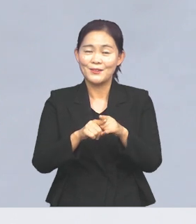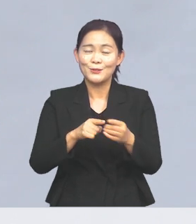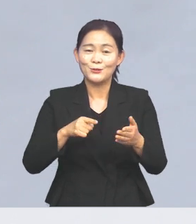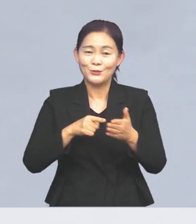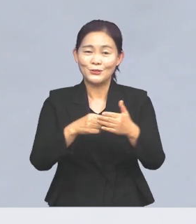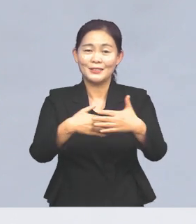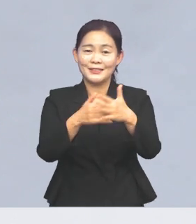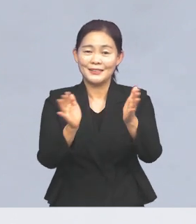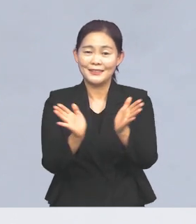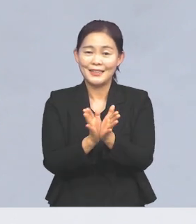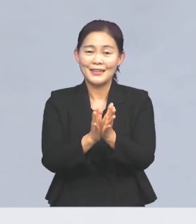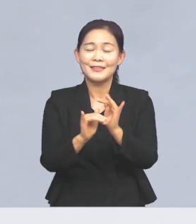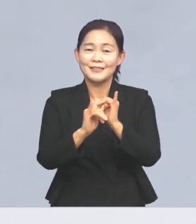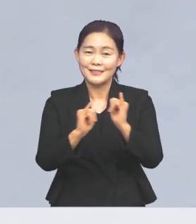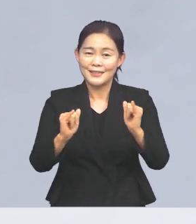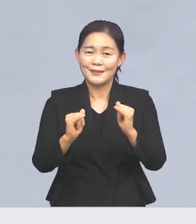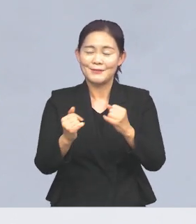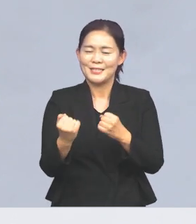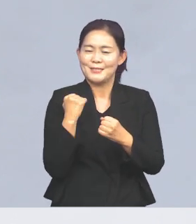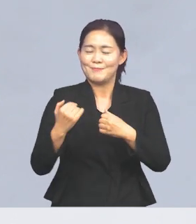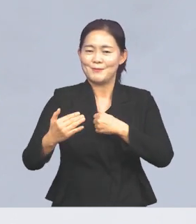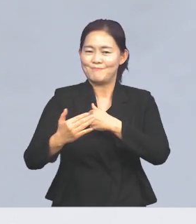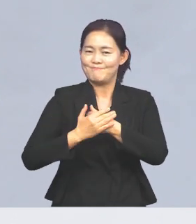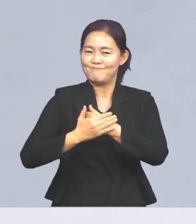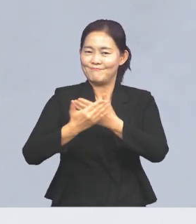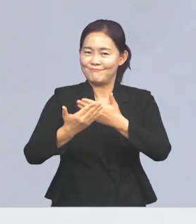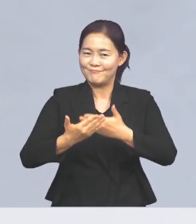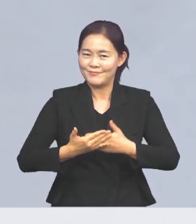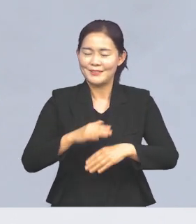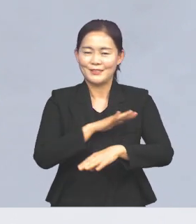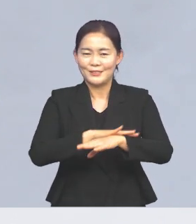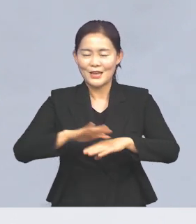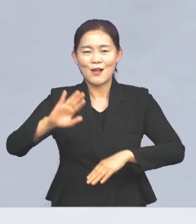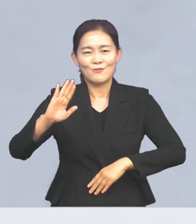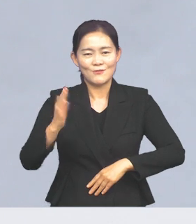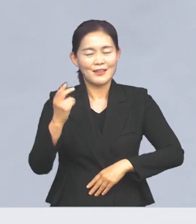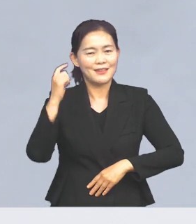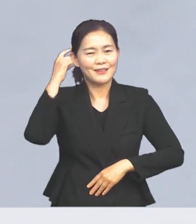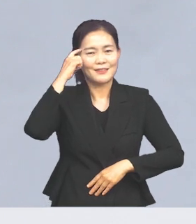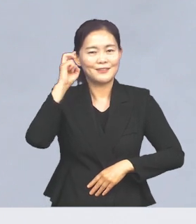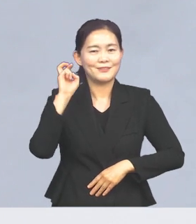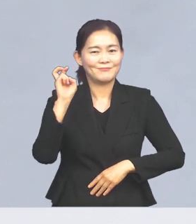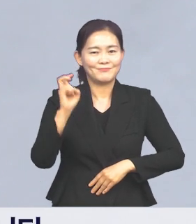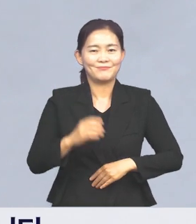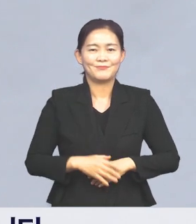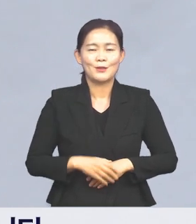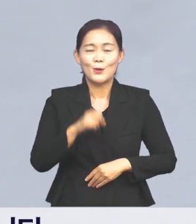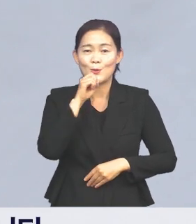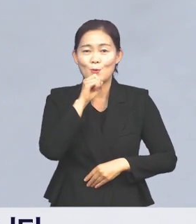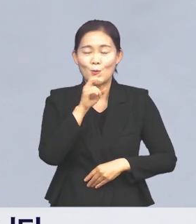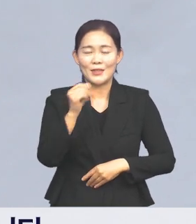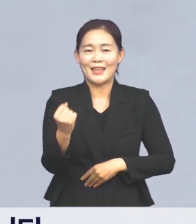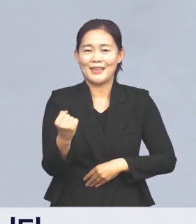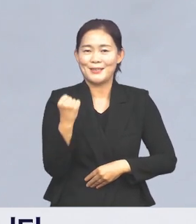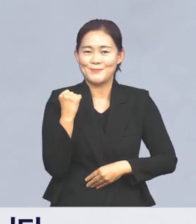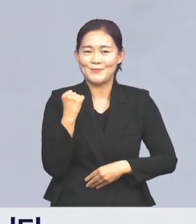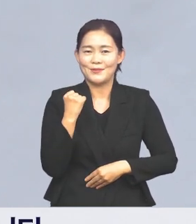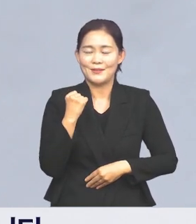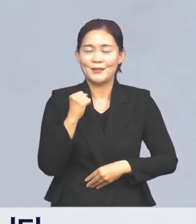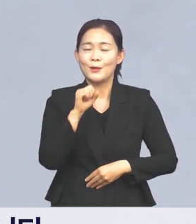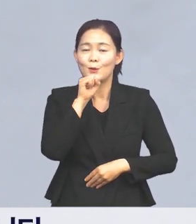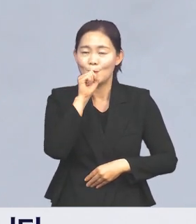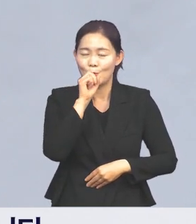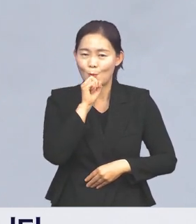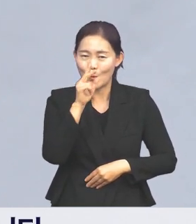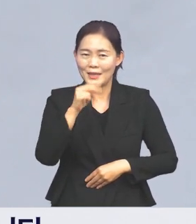함께해 주신 우리 추진단 여러분들께서 또 힘을 보태주시면 잘 되리라고 생각을 하고 우리 용인의 저력을